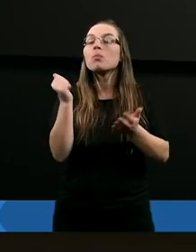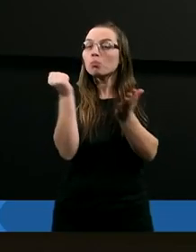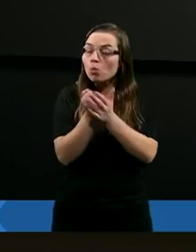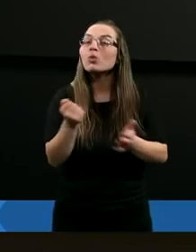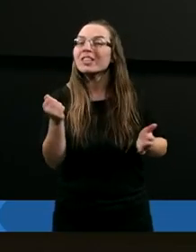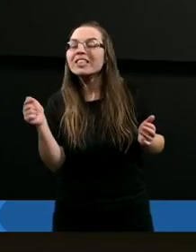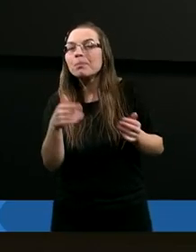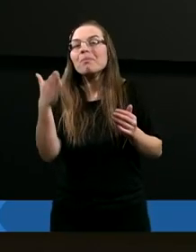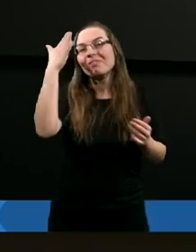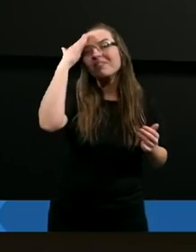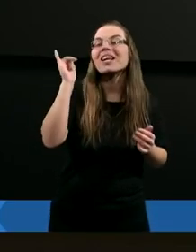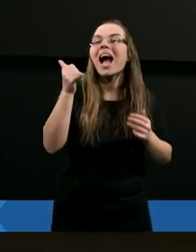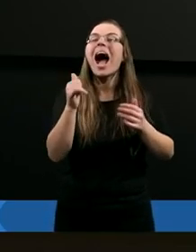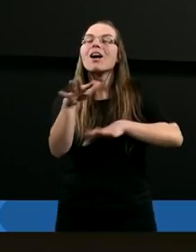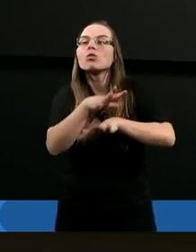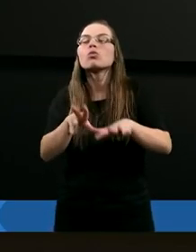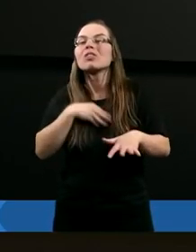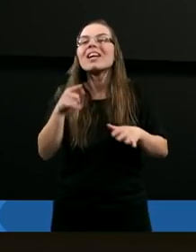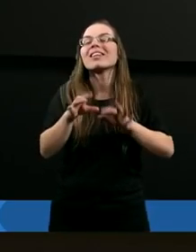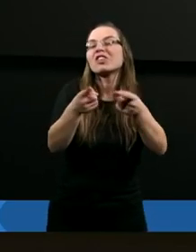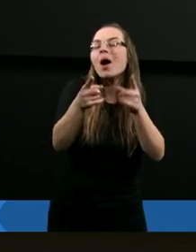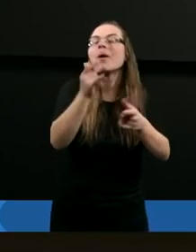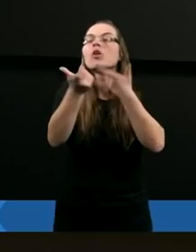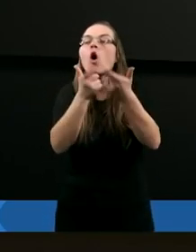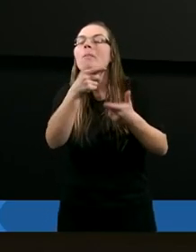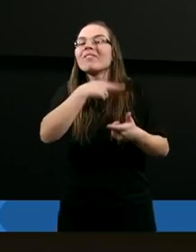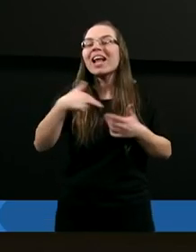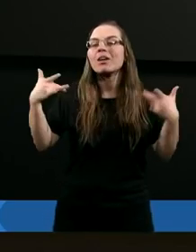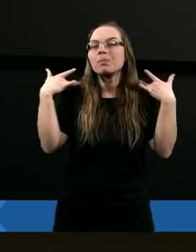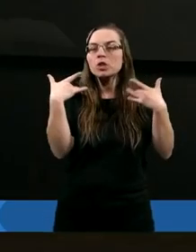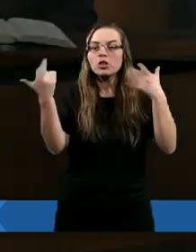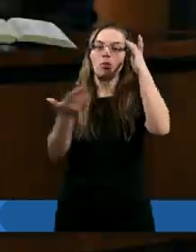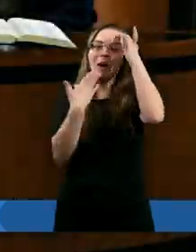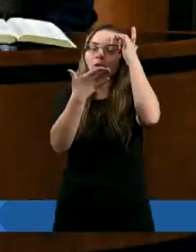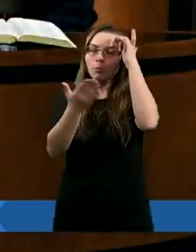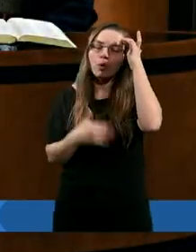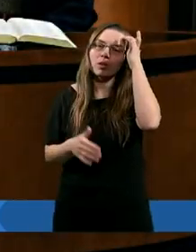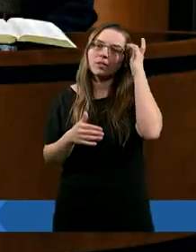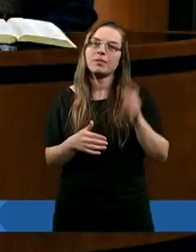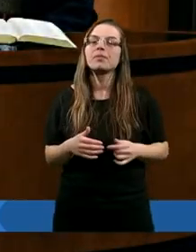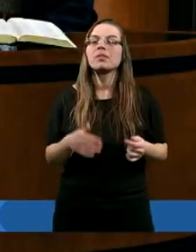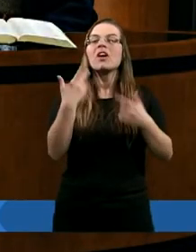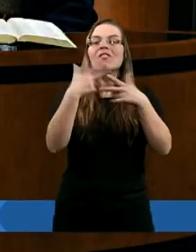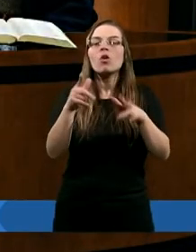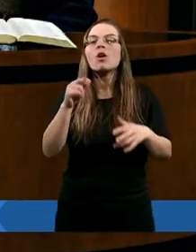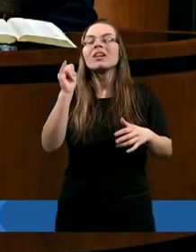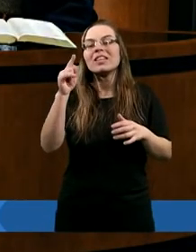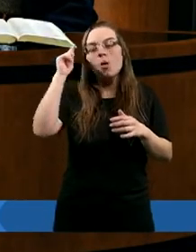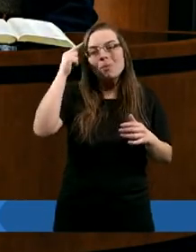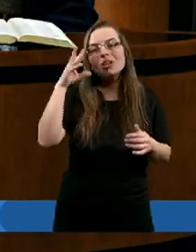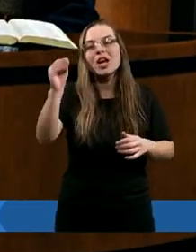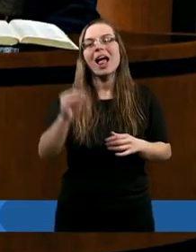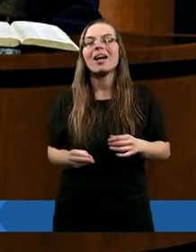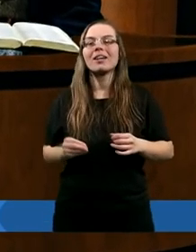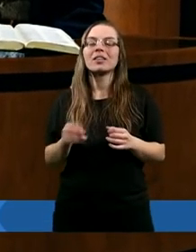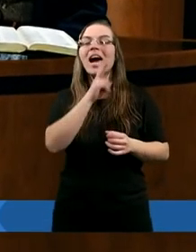musimy wiedzieć, jak Duch Święty tak naprawdę oddziałuje na nasze życie. Bardzo proszę. W sercu i umyśle